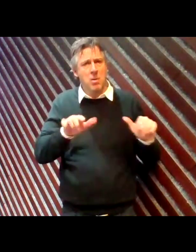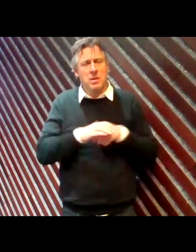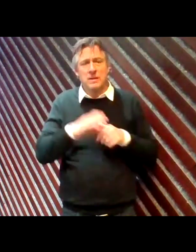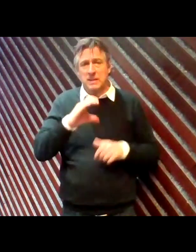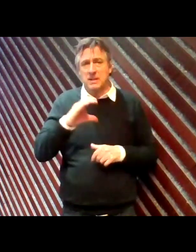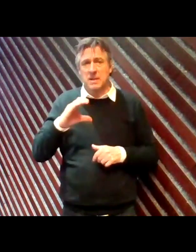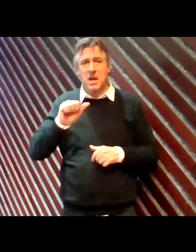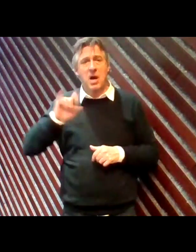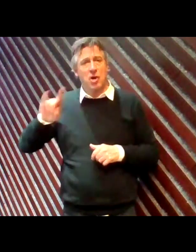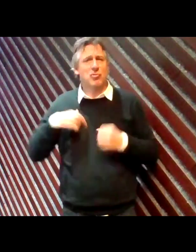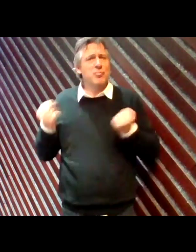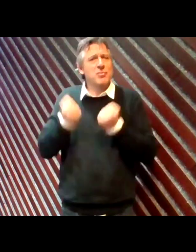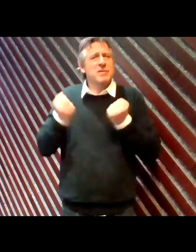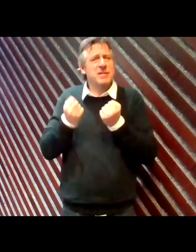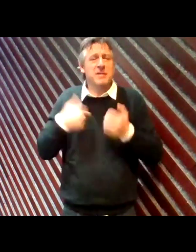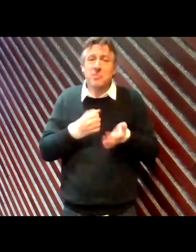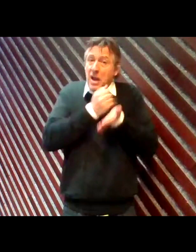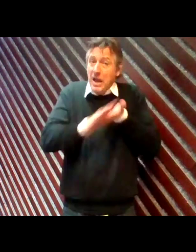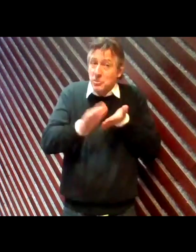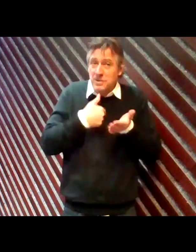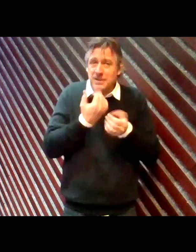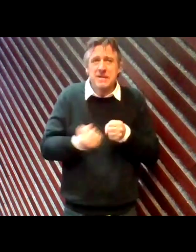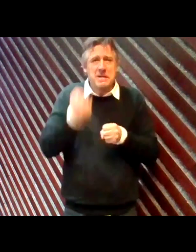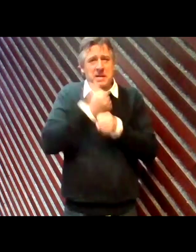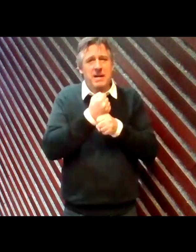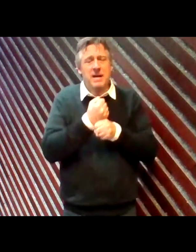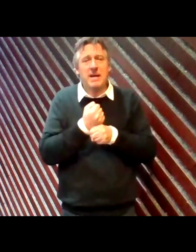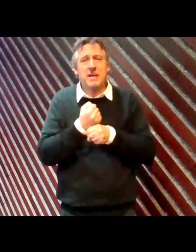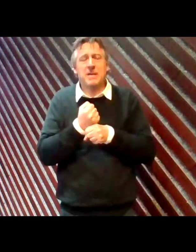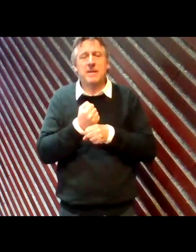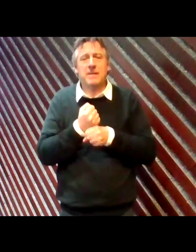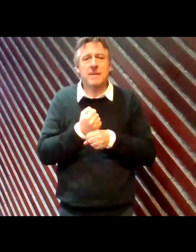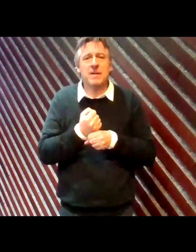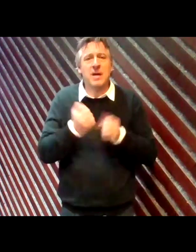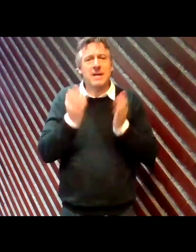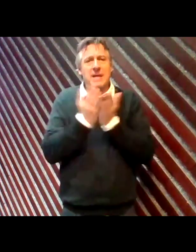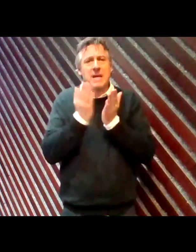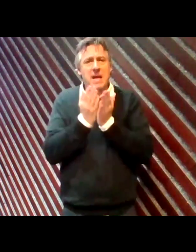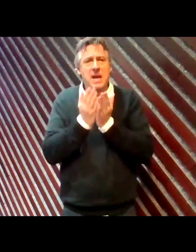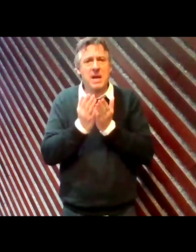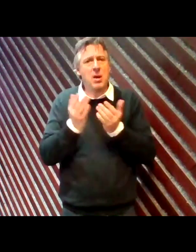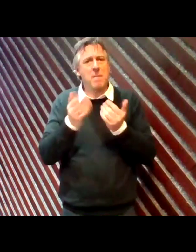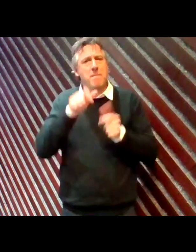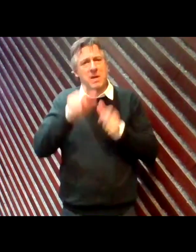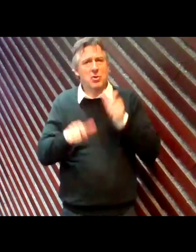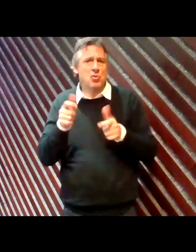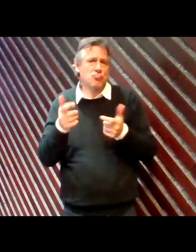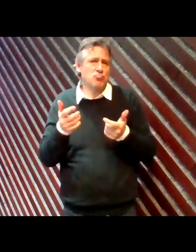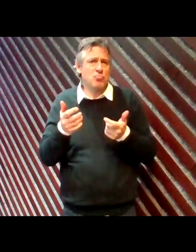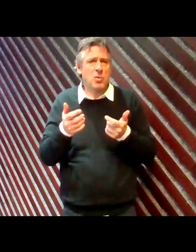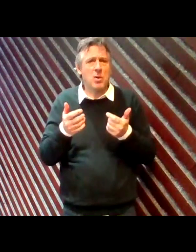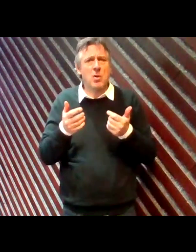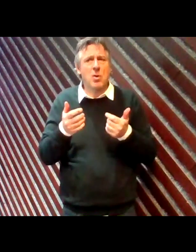CCH on a fait un cahier sur les personnes handicapées et entrepreneurs qui peuvent vous apporter des conseils